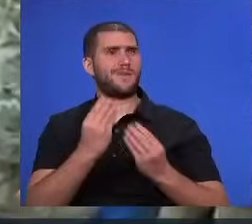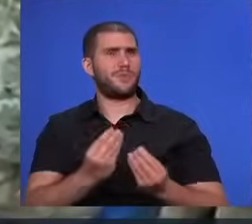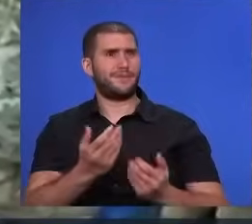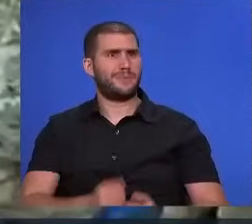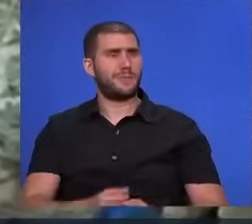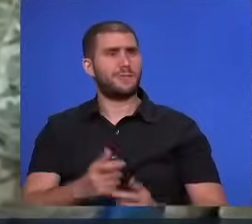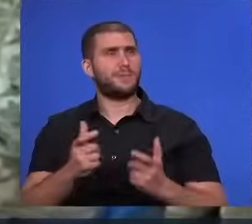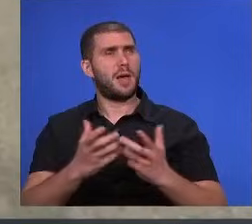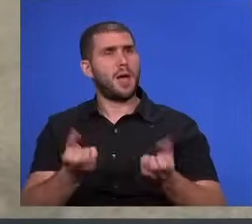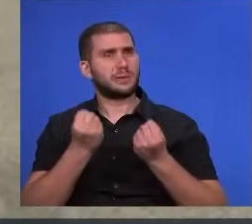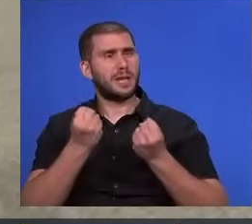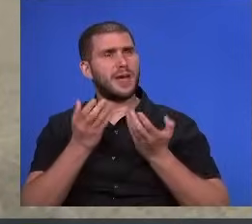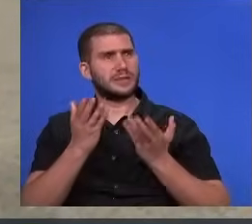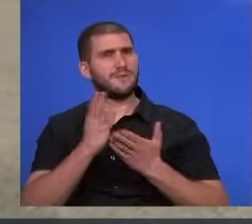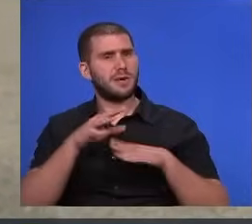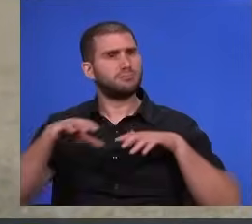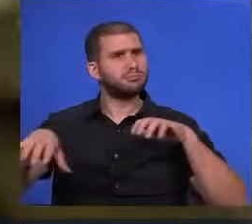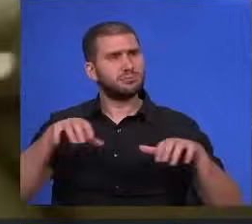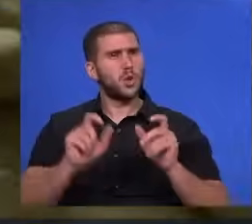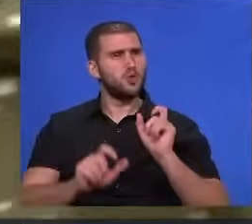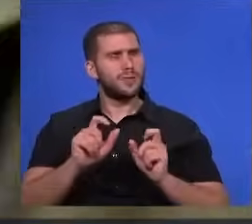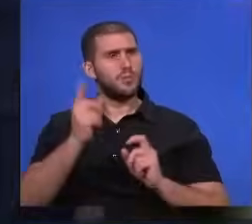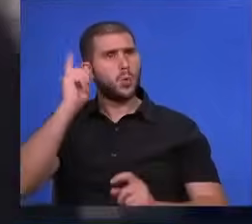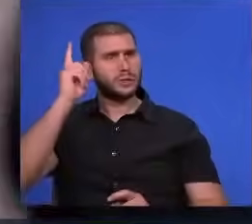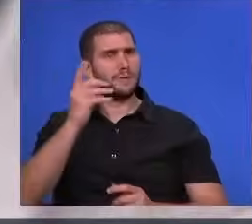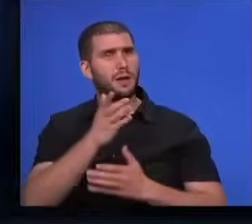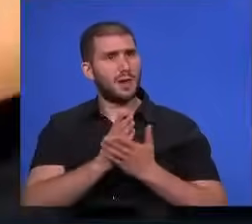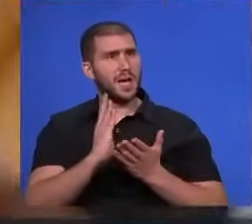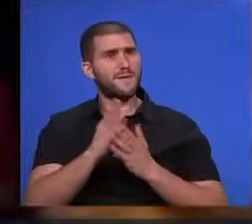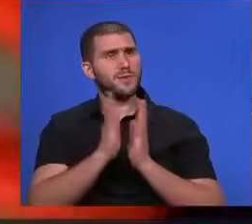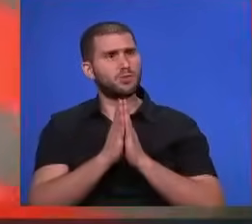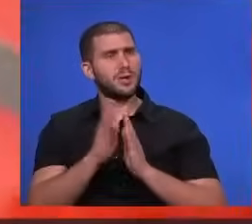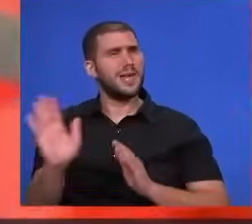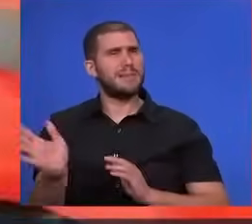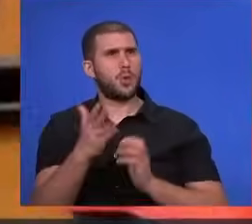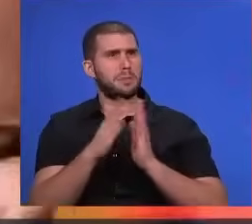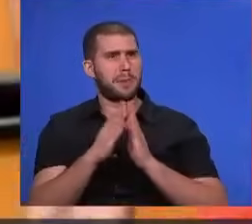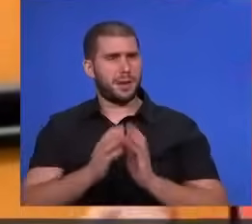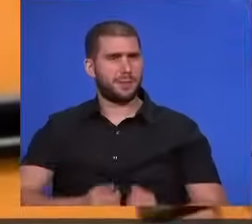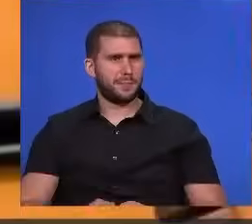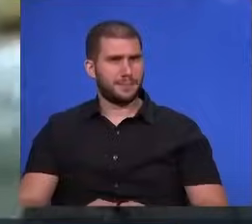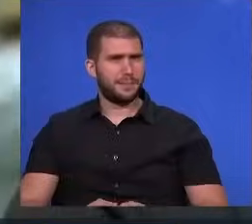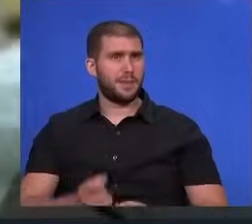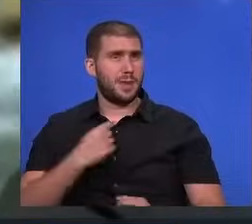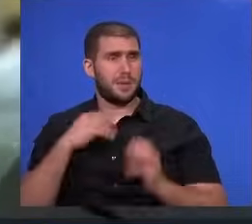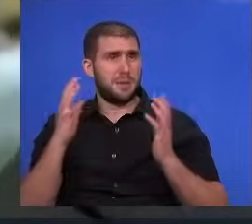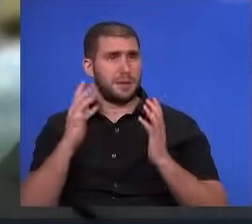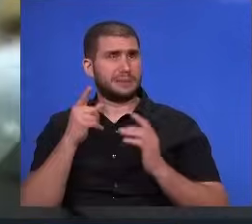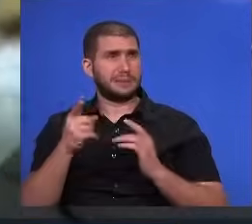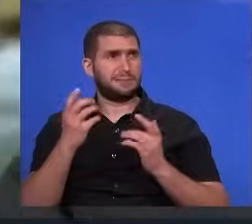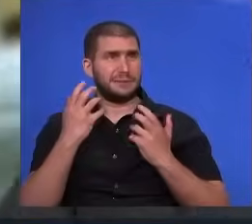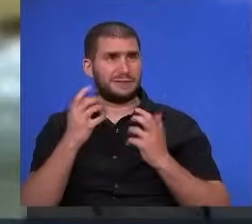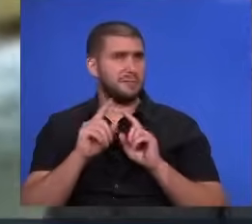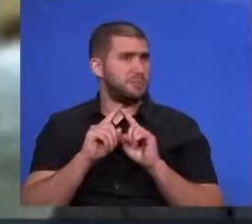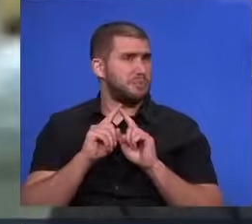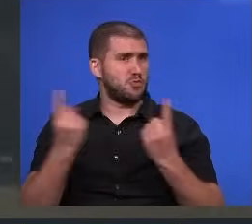כוחות הצלה ועזרה כבר נפרסו, התושבים הוזהרו וקצתם אף התבקשו להתפנות מביתם. I'm nervous. This is some weird weather